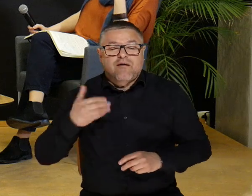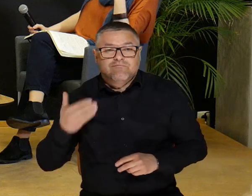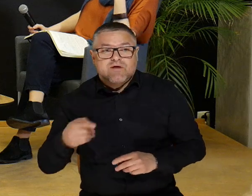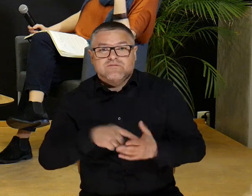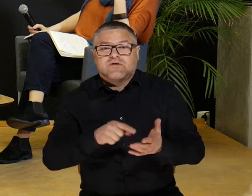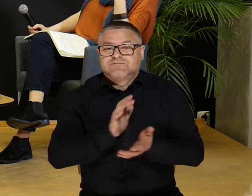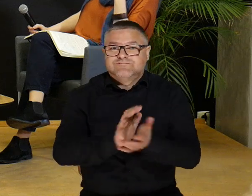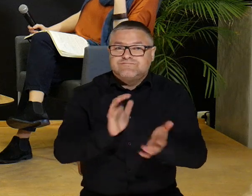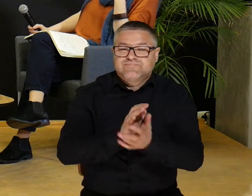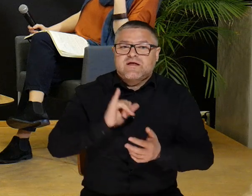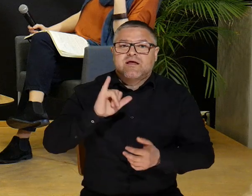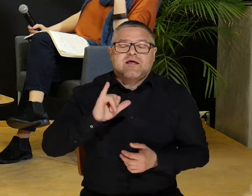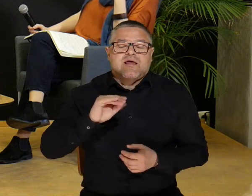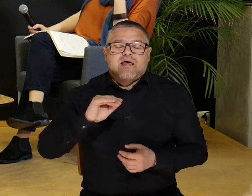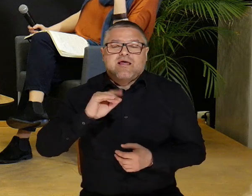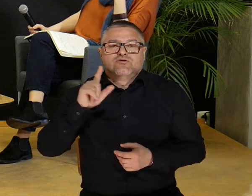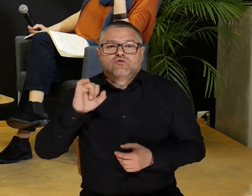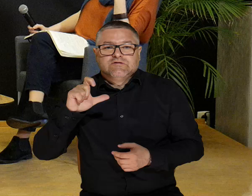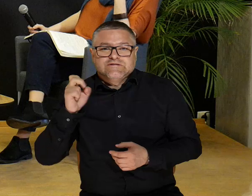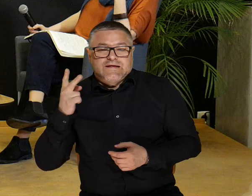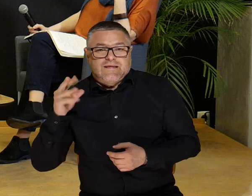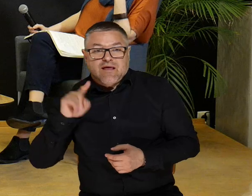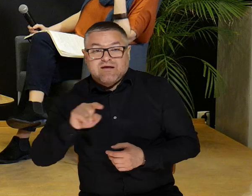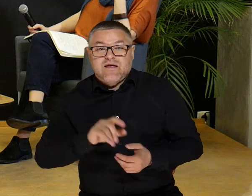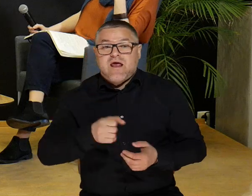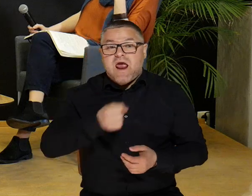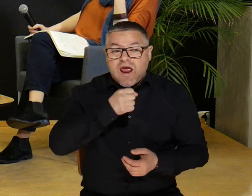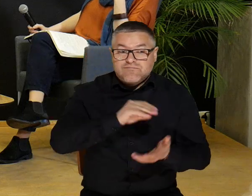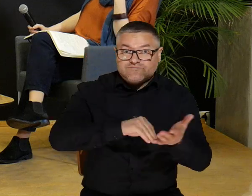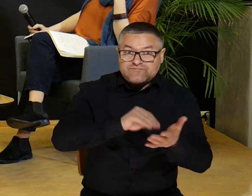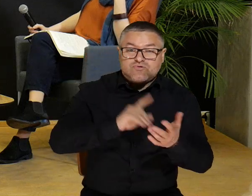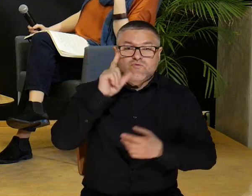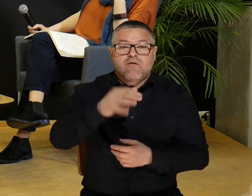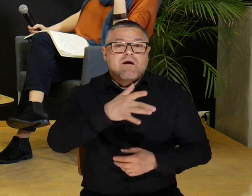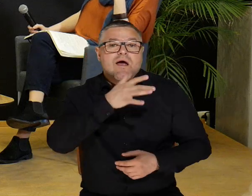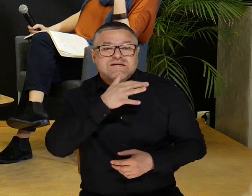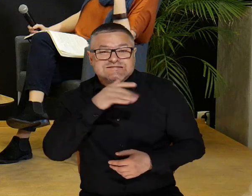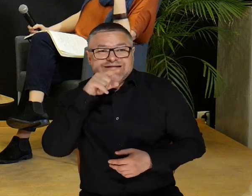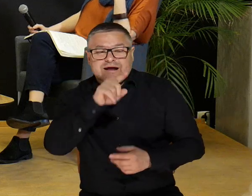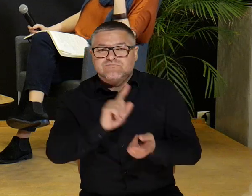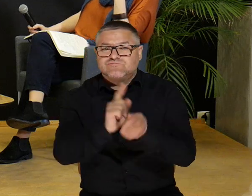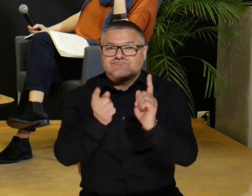to jest wydawnictwo jezuickie. I redaktor tego wydawnictwa pojechał do Izraela na spotkanie